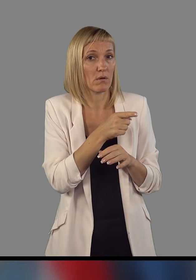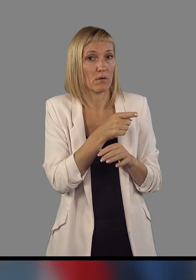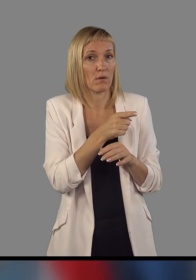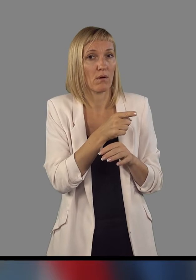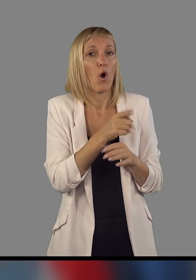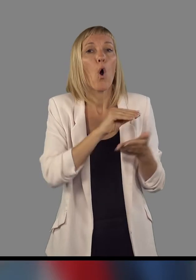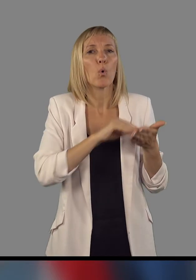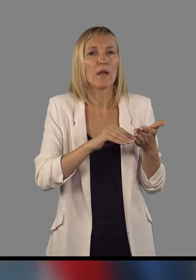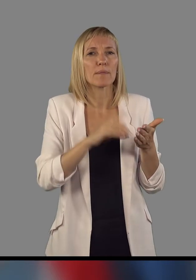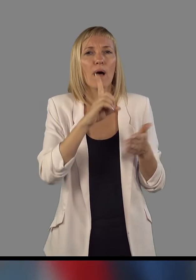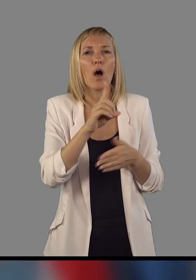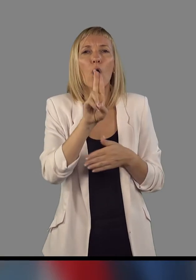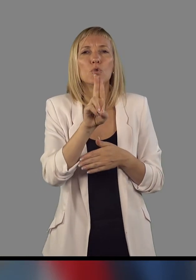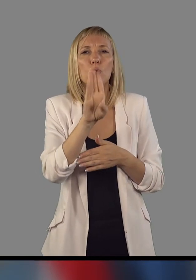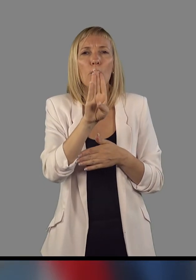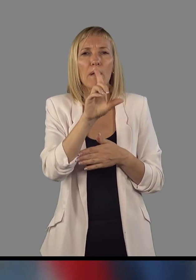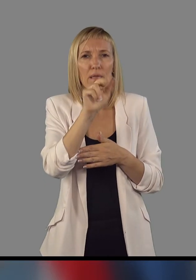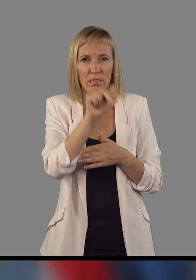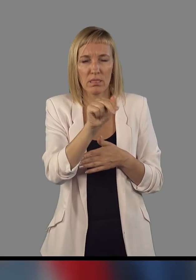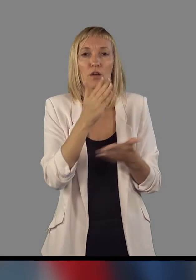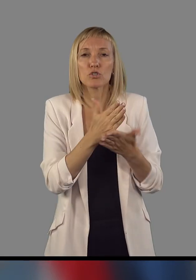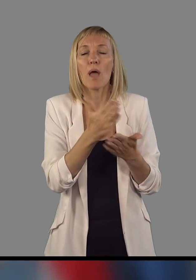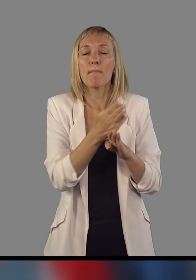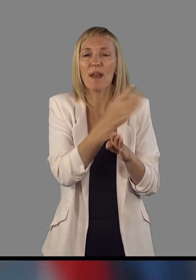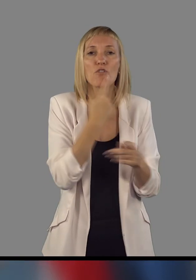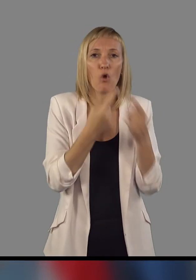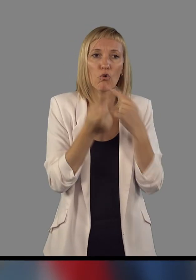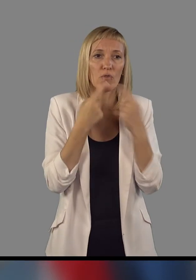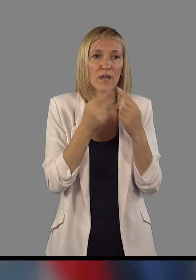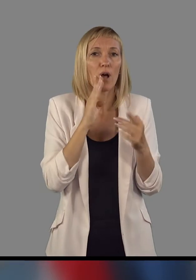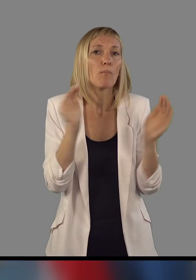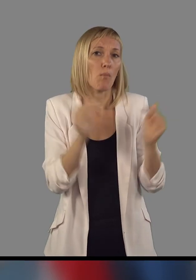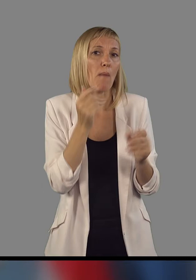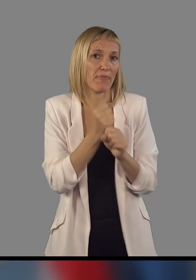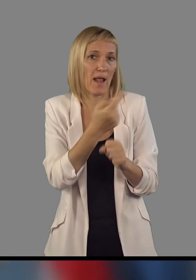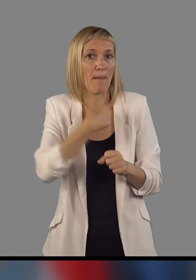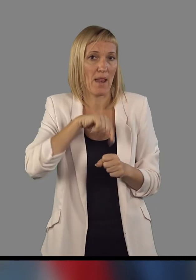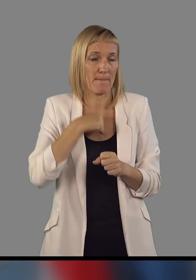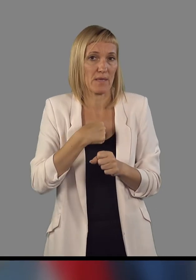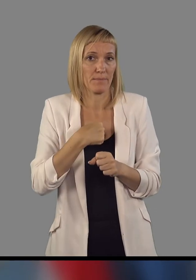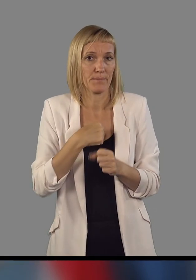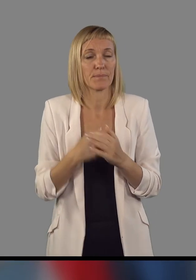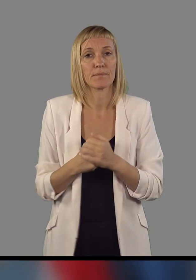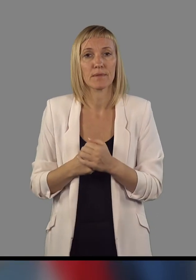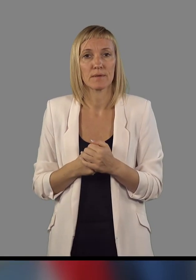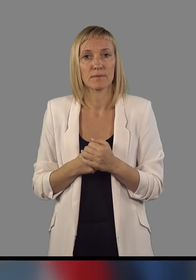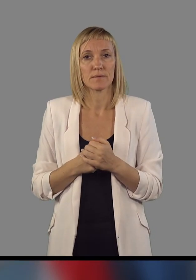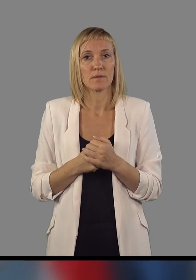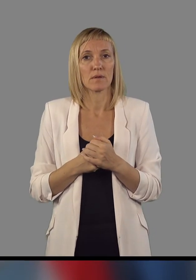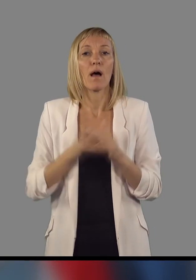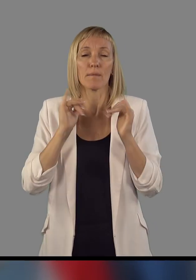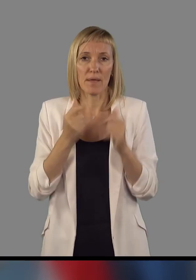prej, vkolikor bo Dublinska uredba spremenjena in dogovorjena že prej, bomo imeli toliko manj dela.